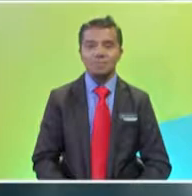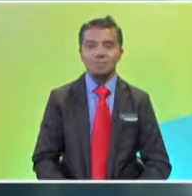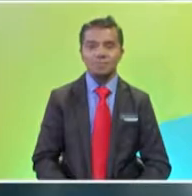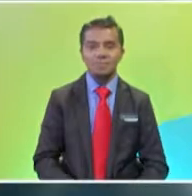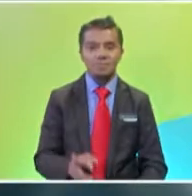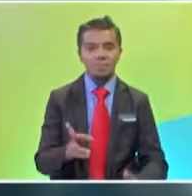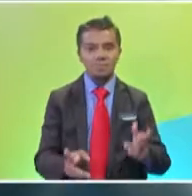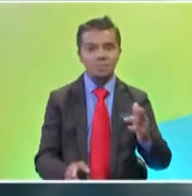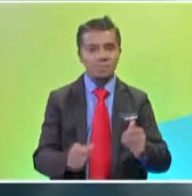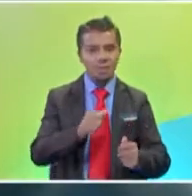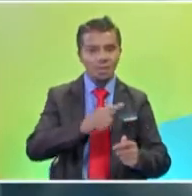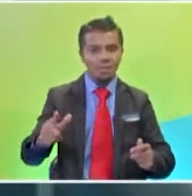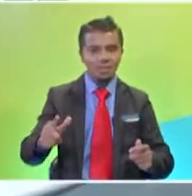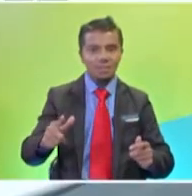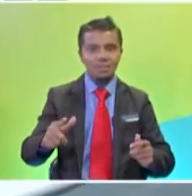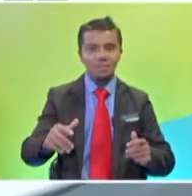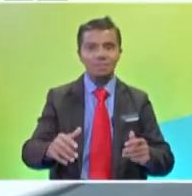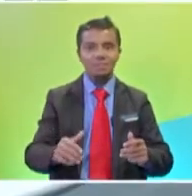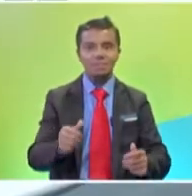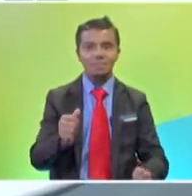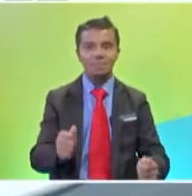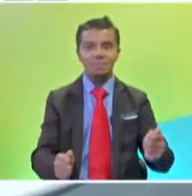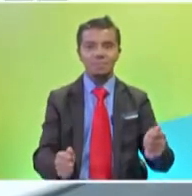Robopol, active!